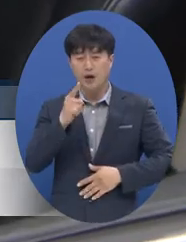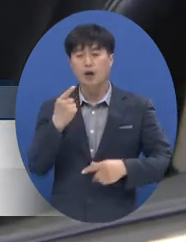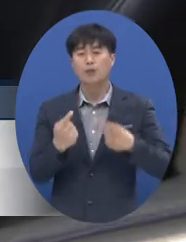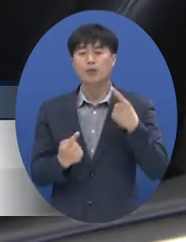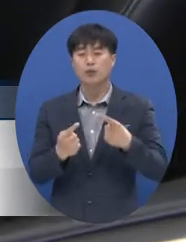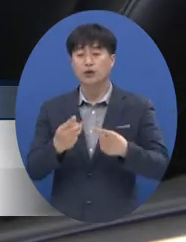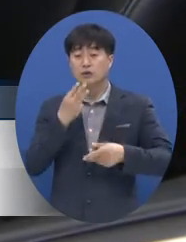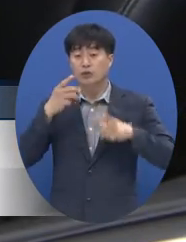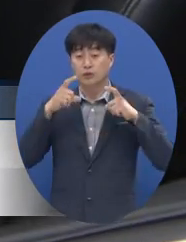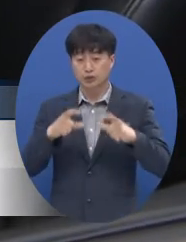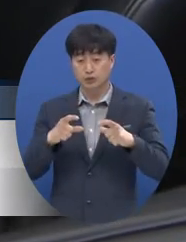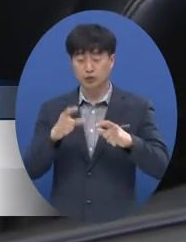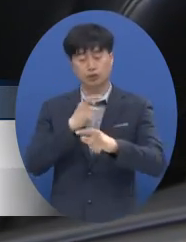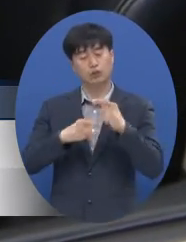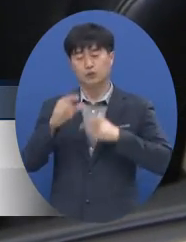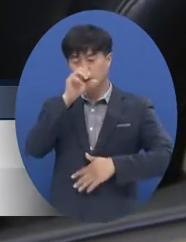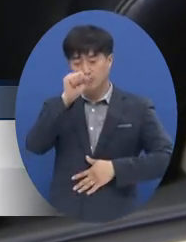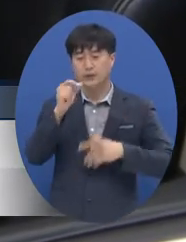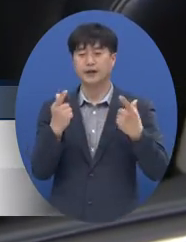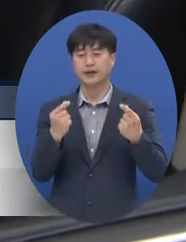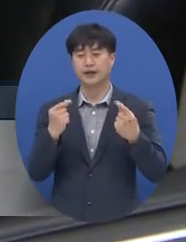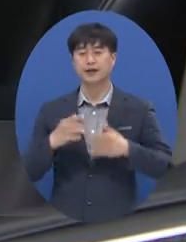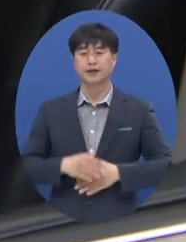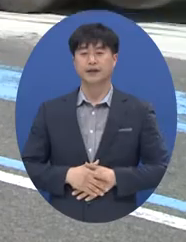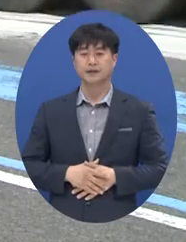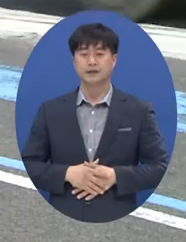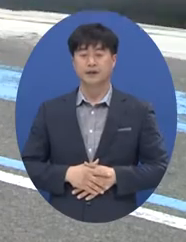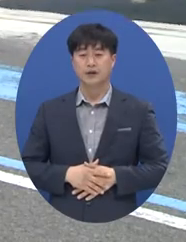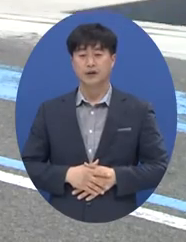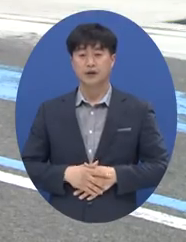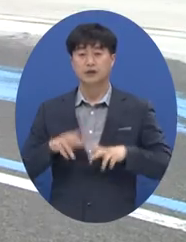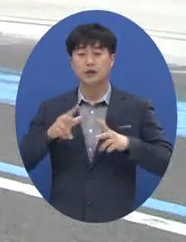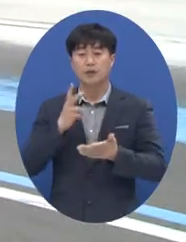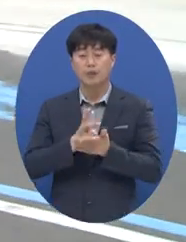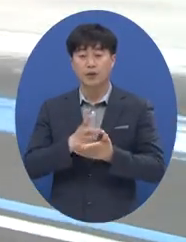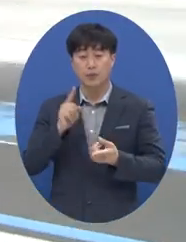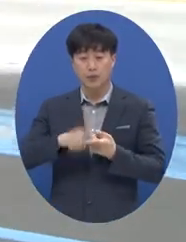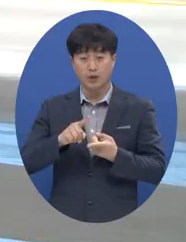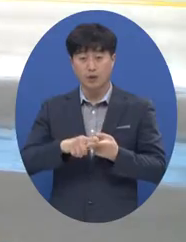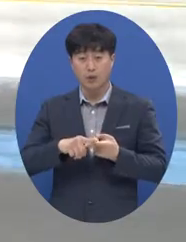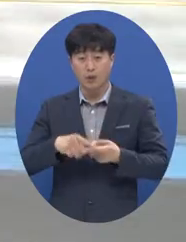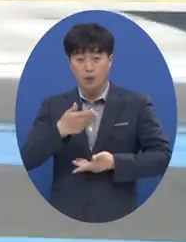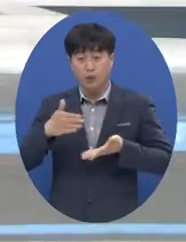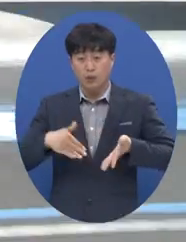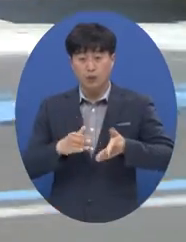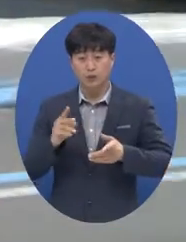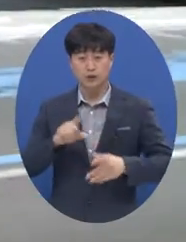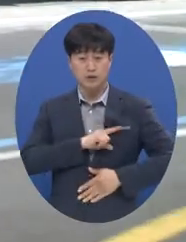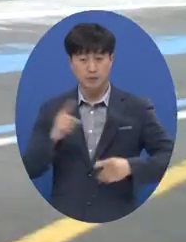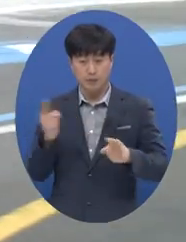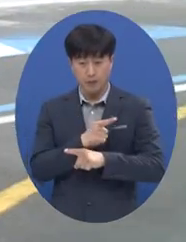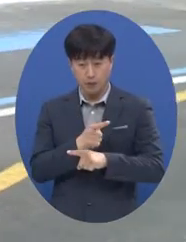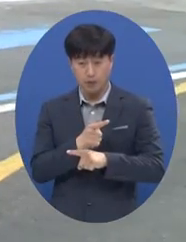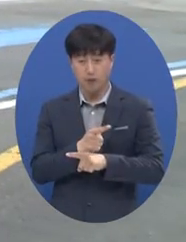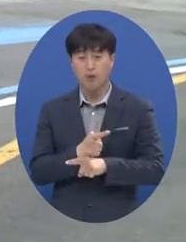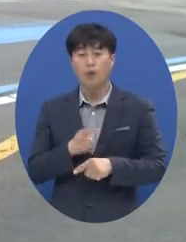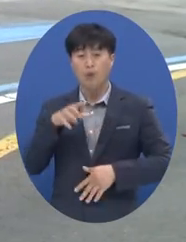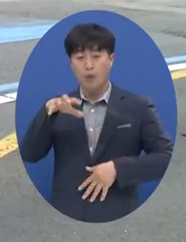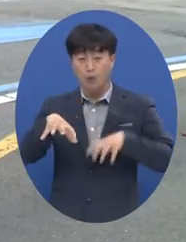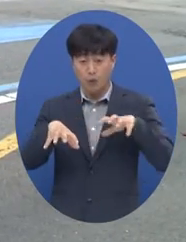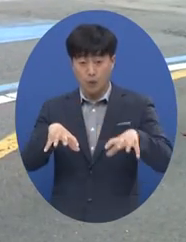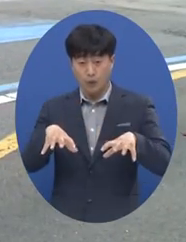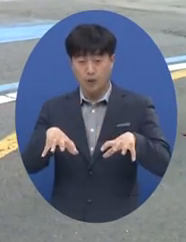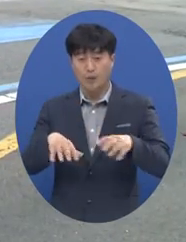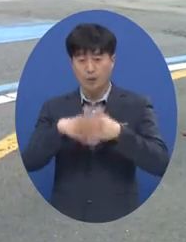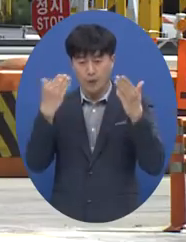하는 것보다는 수도권으로 하면 더 좋겠습니다. 현행 제도상 고속도로 명칭을 바꾸기 위해선 해당 노선을